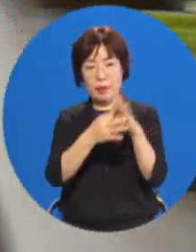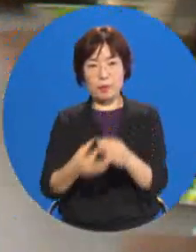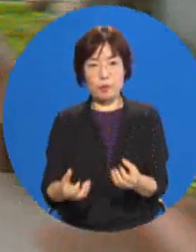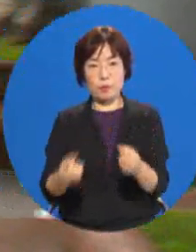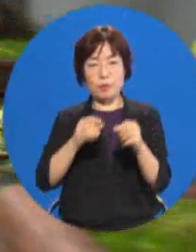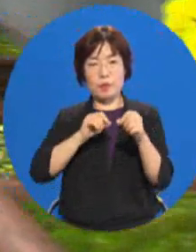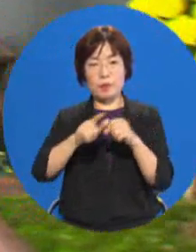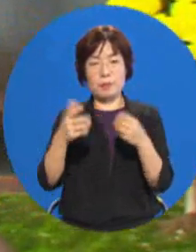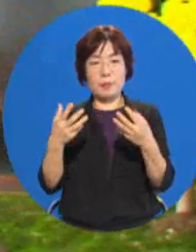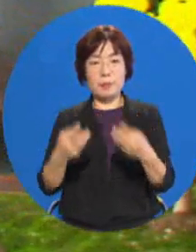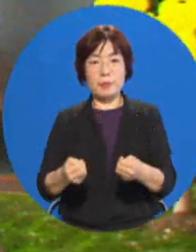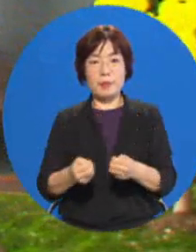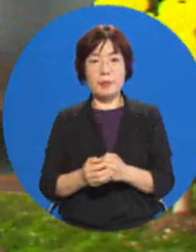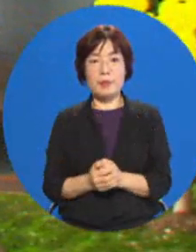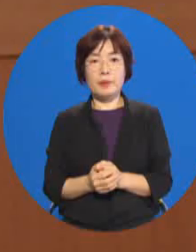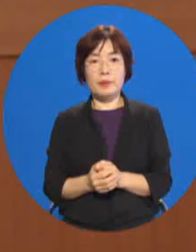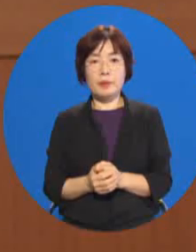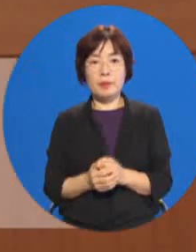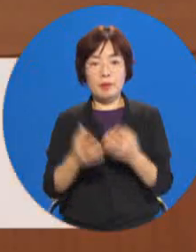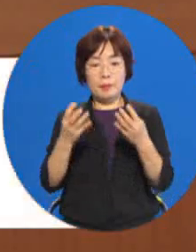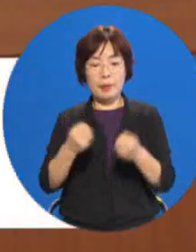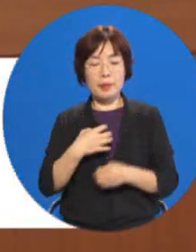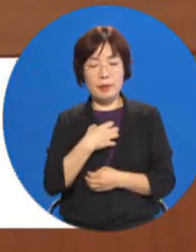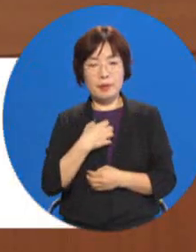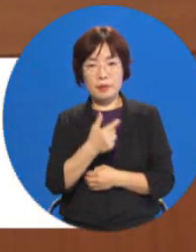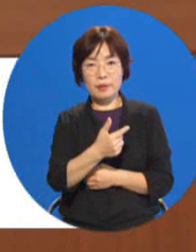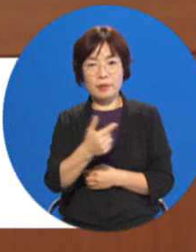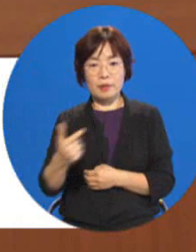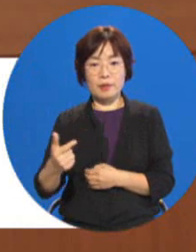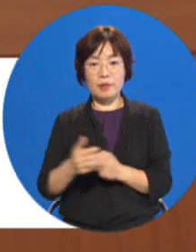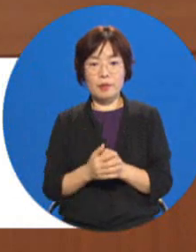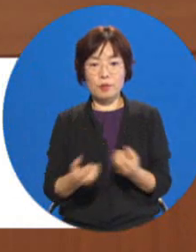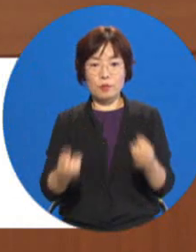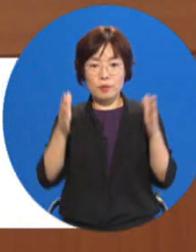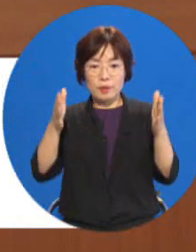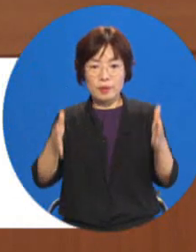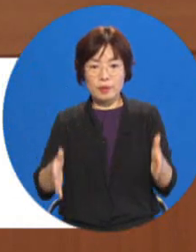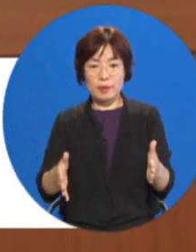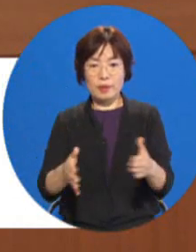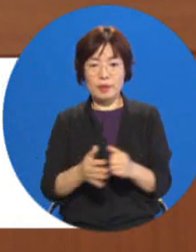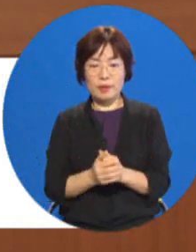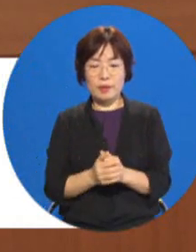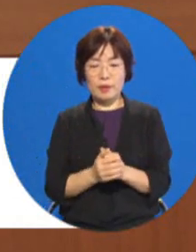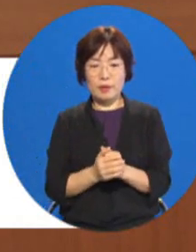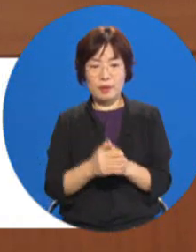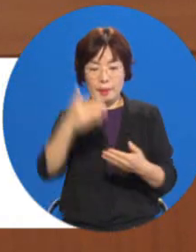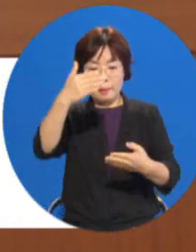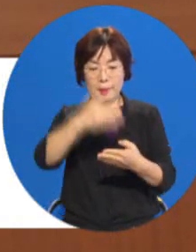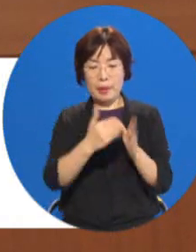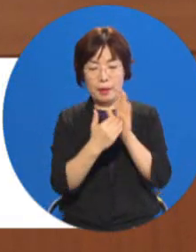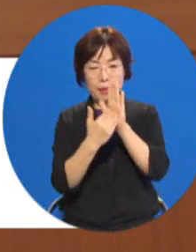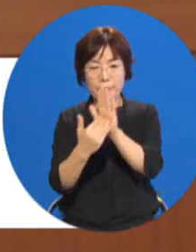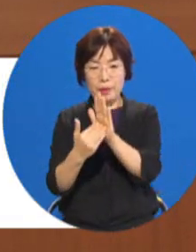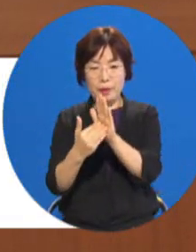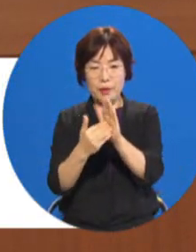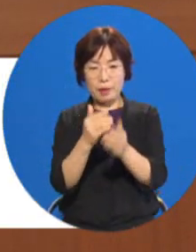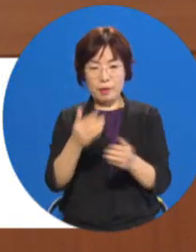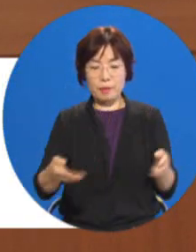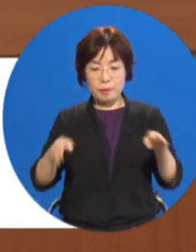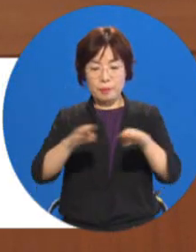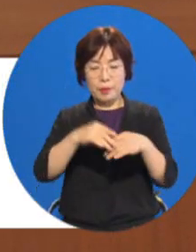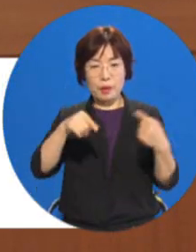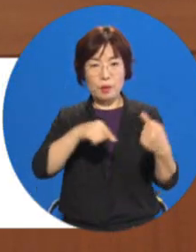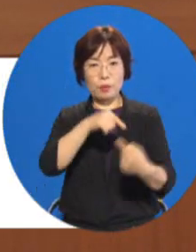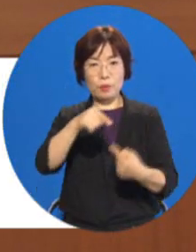축제가 대부분입니다. 많이 우려스럽습니다. 저희가 축제 기간 동안에는 차단 방역 초소를 직접